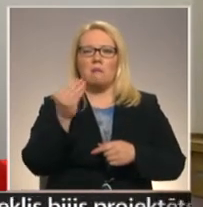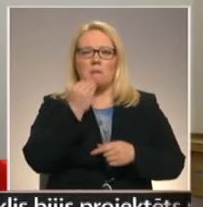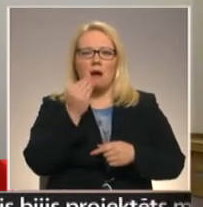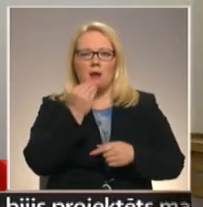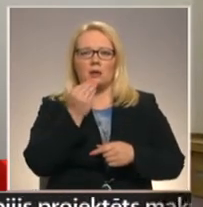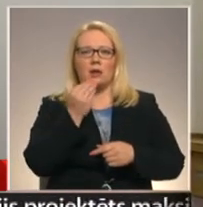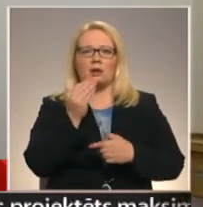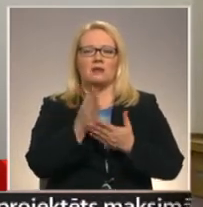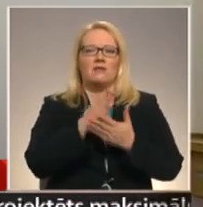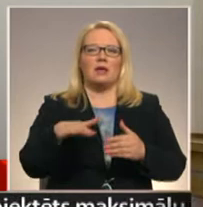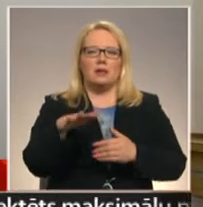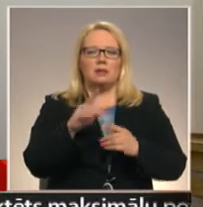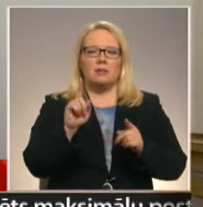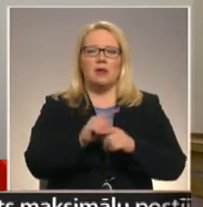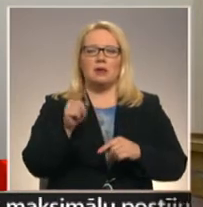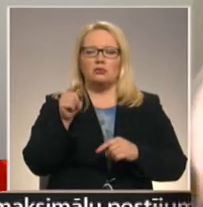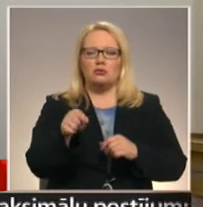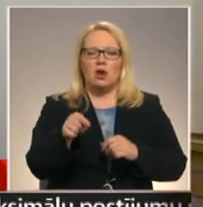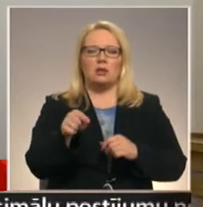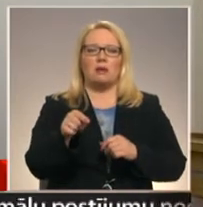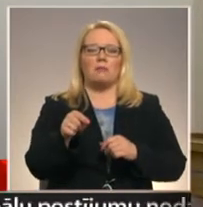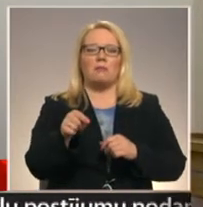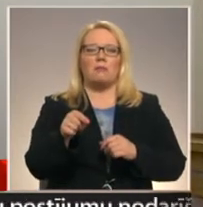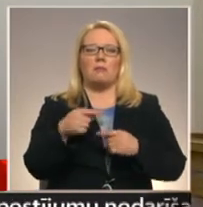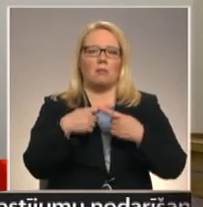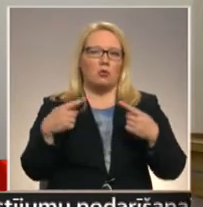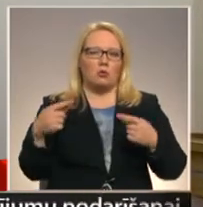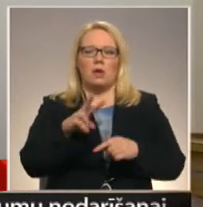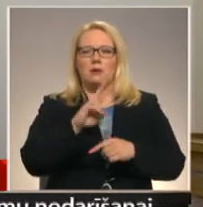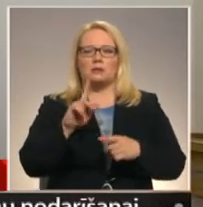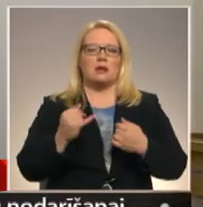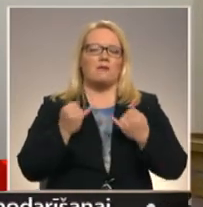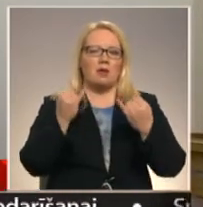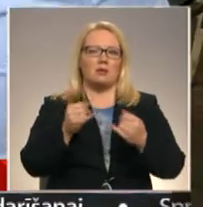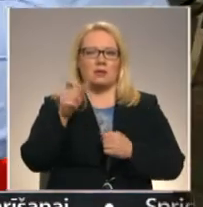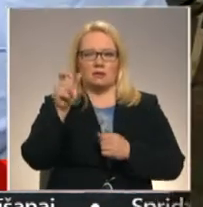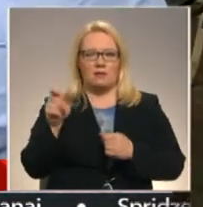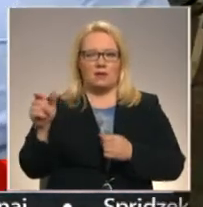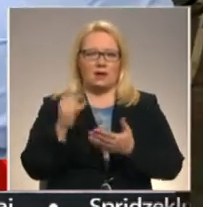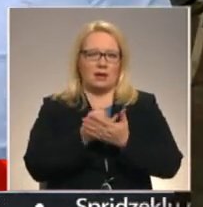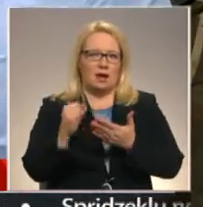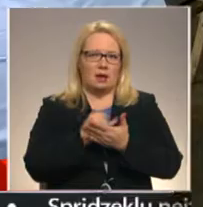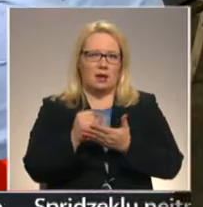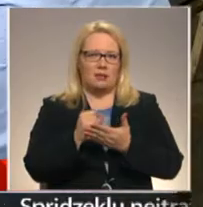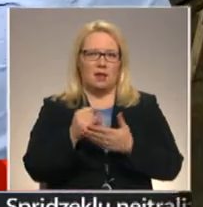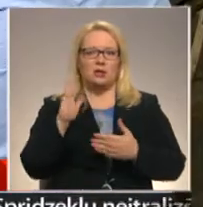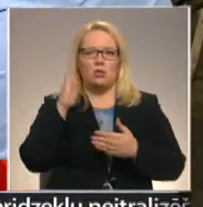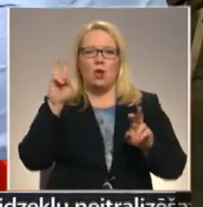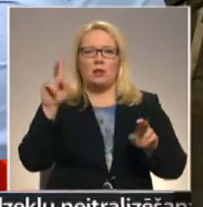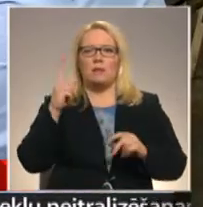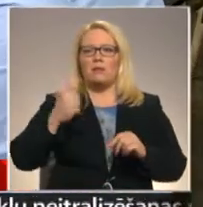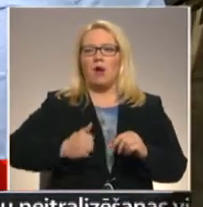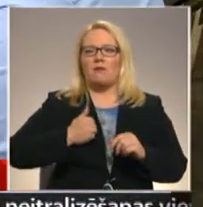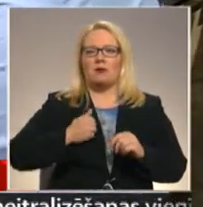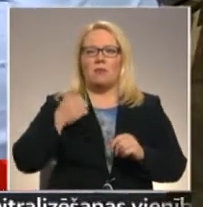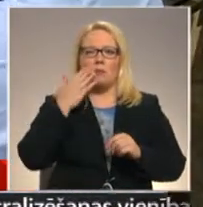pārtikas vides, bet arī uz šādiem te produktiem, kas veltīja cilvēku higiēnē. Spodrība ir pirmais uzņēmums